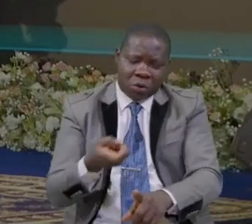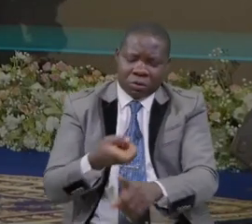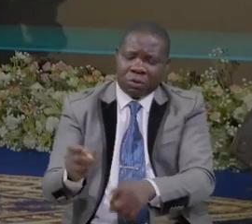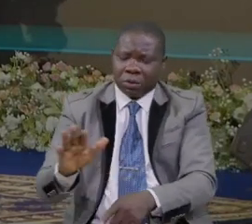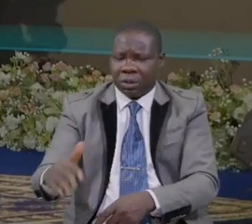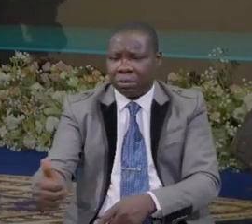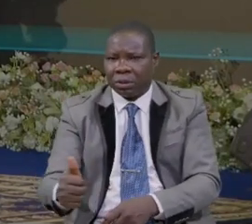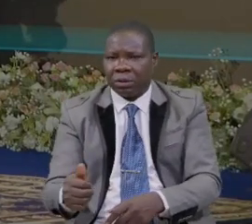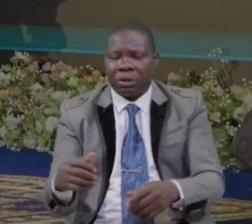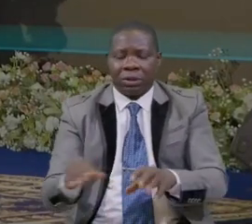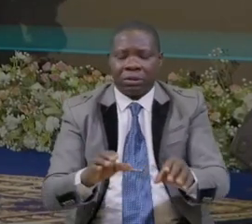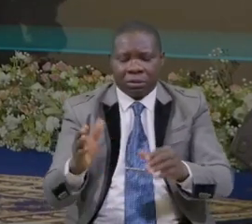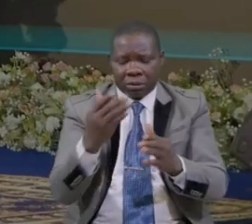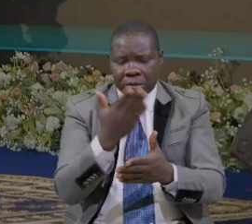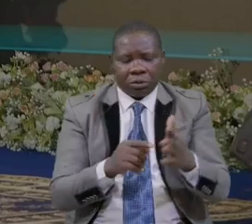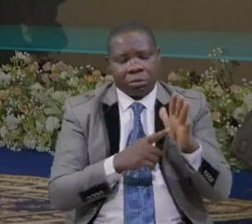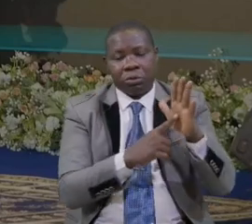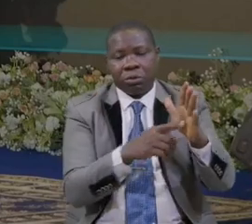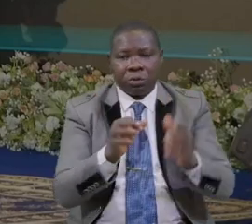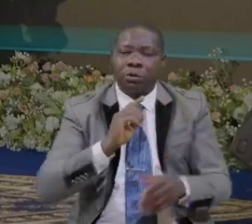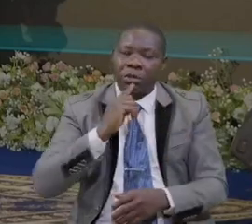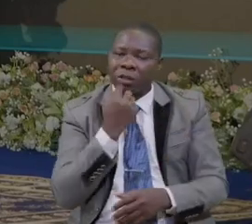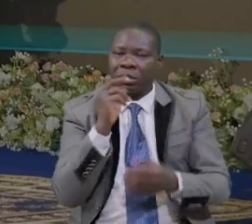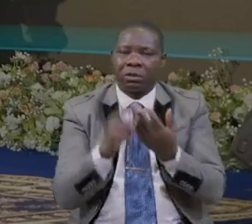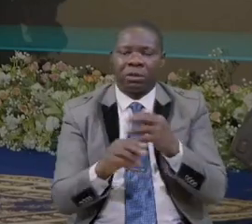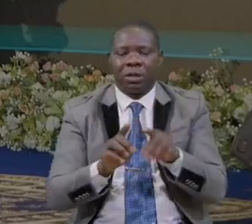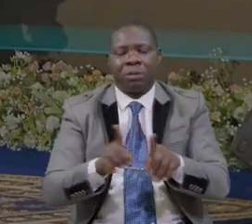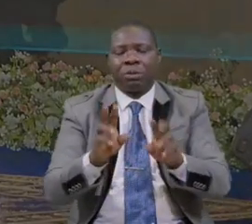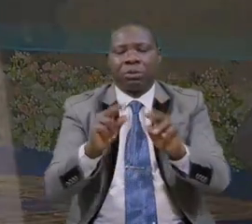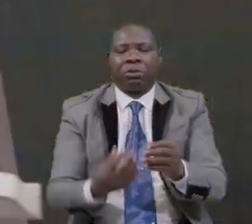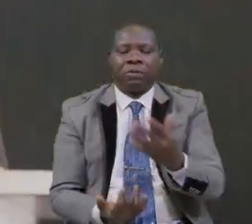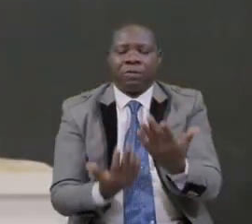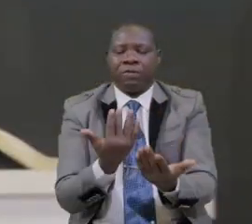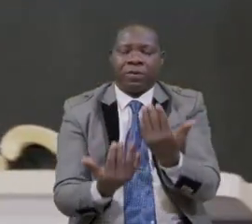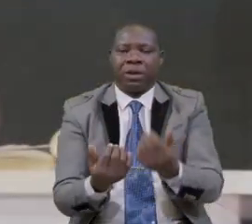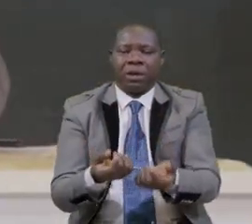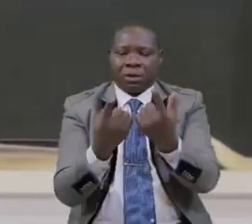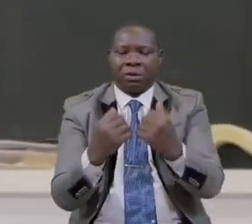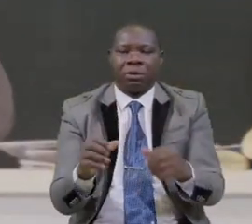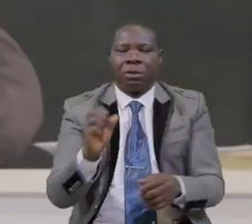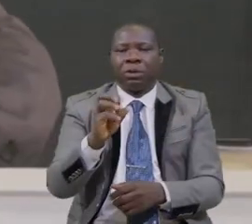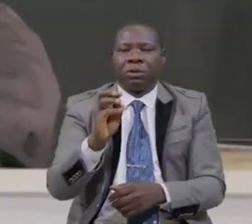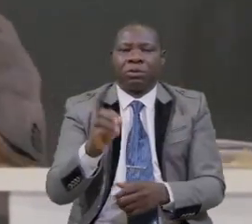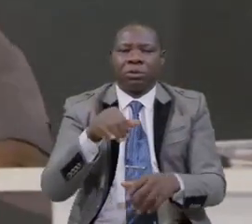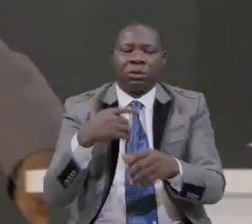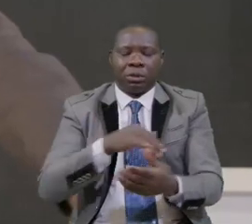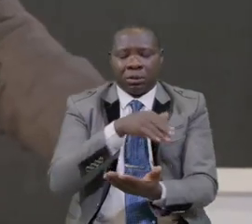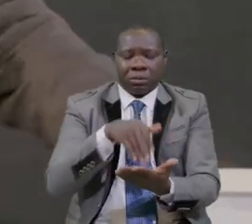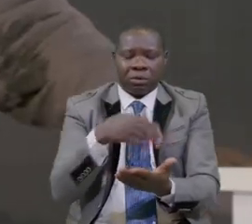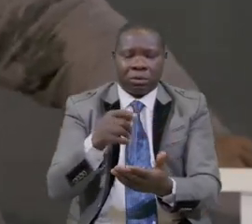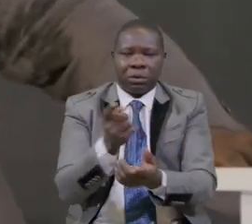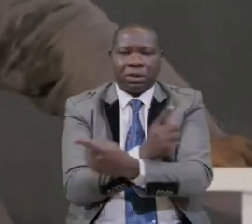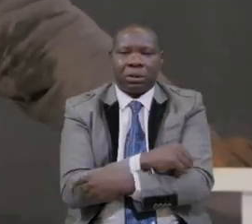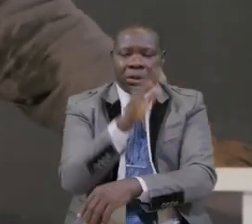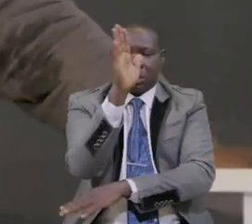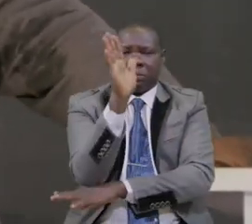ont fait une démonstration du fanatisme, mais aucun feu n'est venu. Alors, au beau milieu du jour, Élie